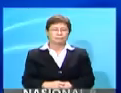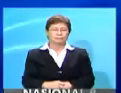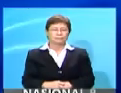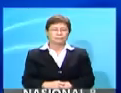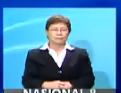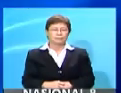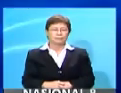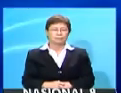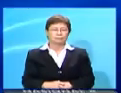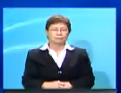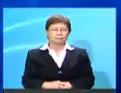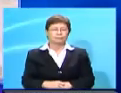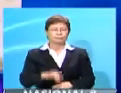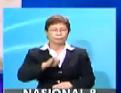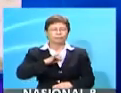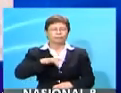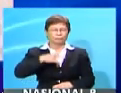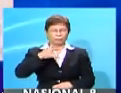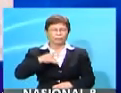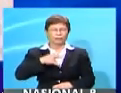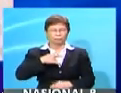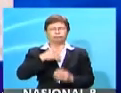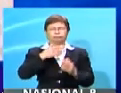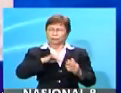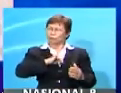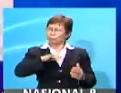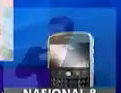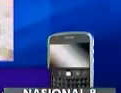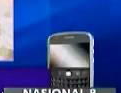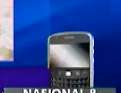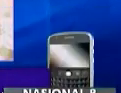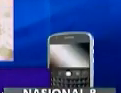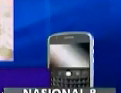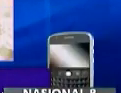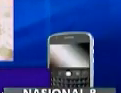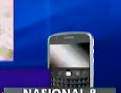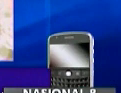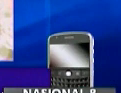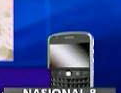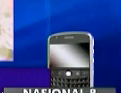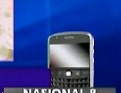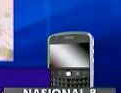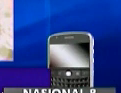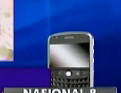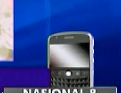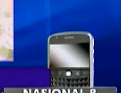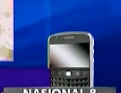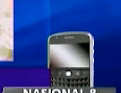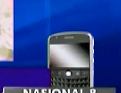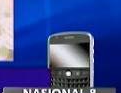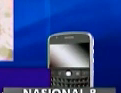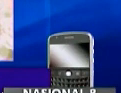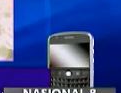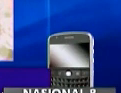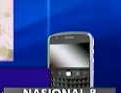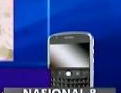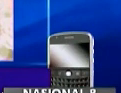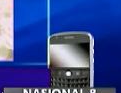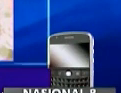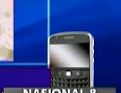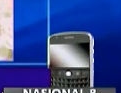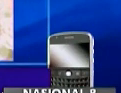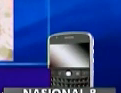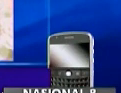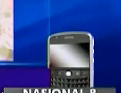Mohamad saya yang menambah bantuan kepada Menteri kita dan